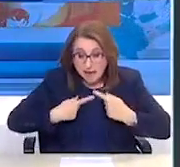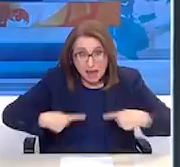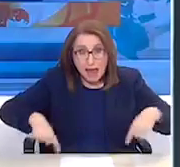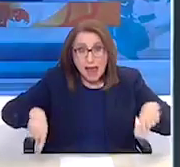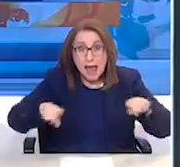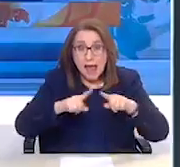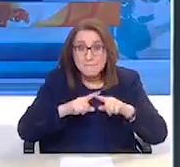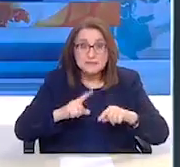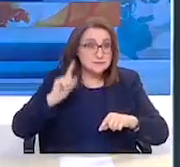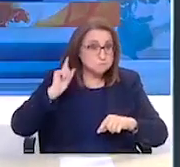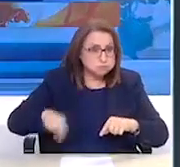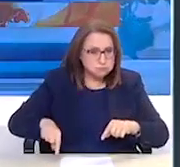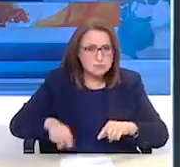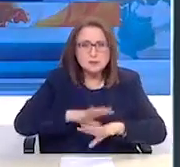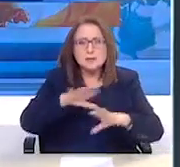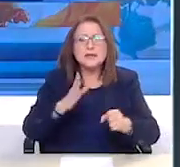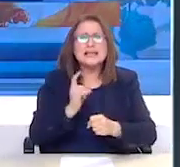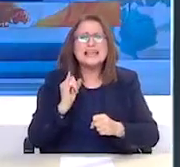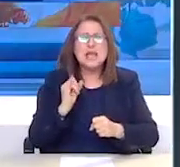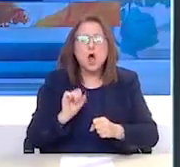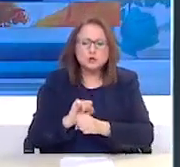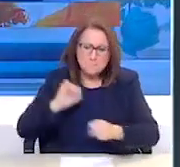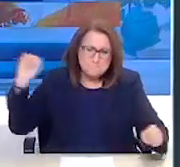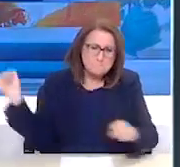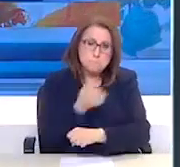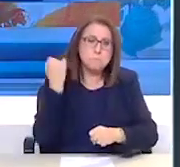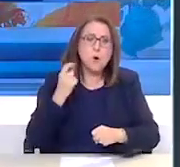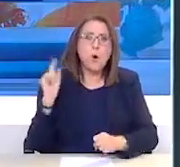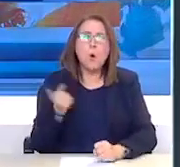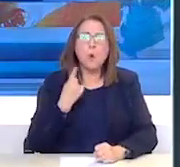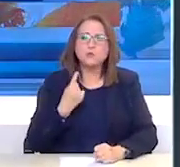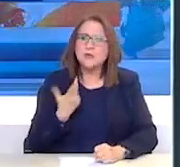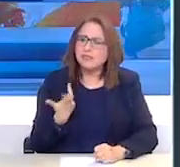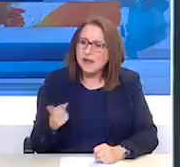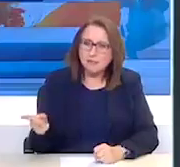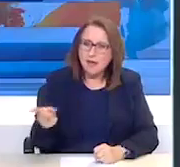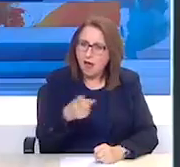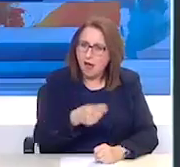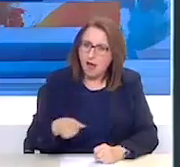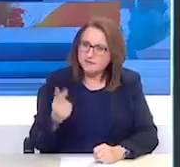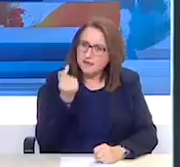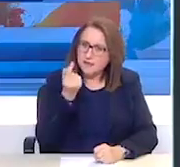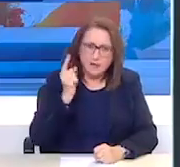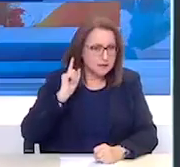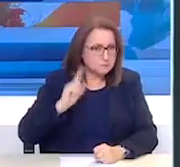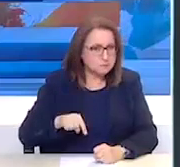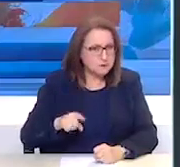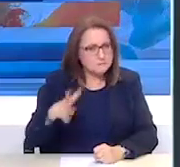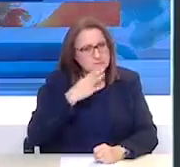αντικοινωνική, γιατί υπονομεύουν τις προσπάθειες του συνόλου και θέτουν σε κίνδυνο και τη δική τους ζωή και την ζωή των δικών τους